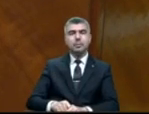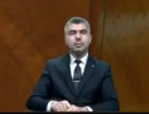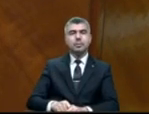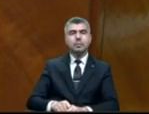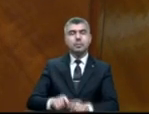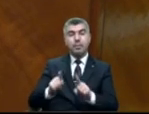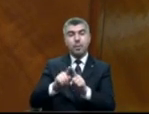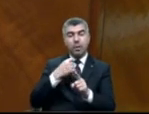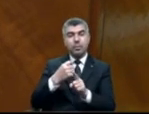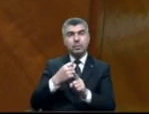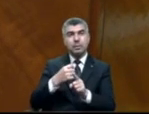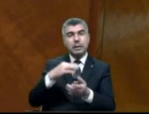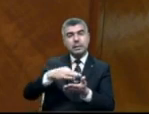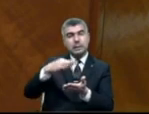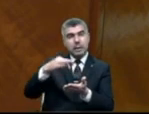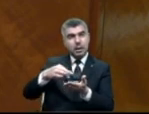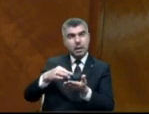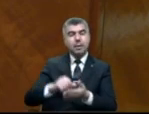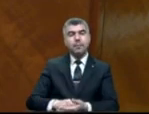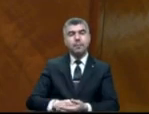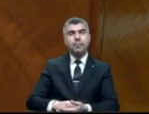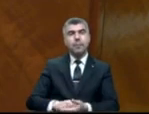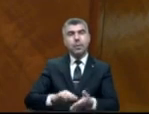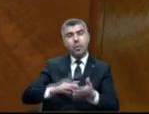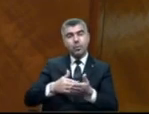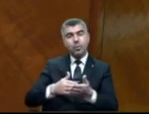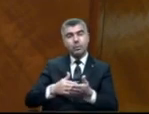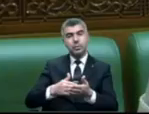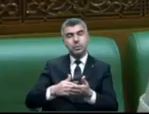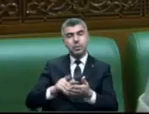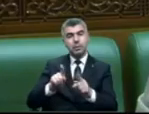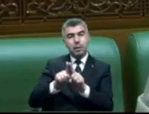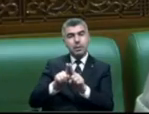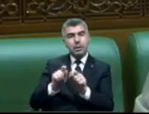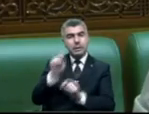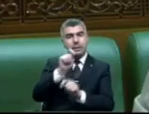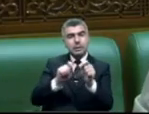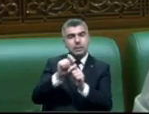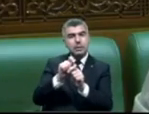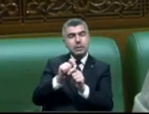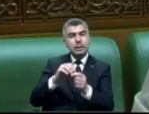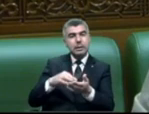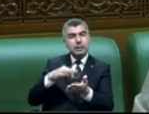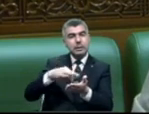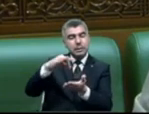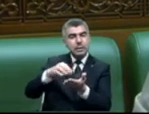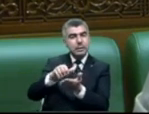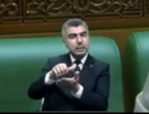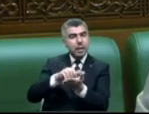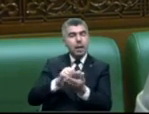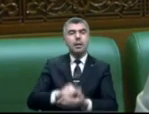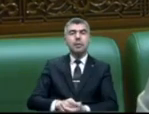فالقضية ديال الزراعات طبعا احنا في التقنين ديال الأنظمة الزراعية رشتوا بأنه